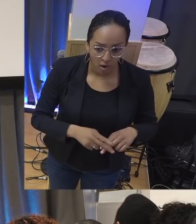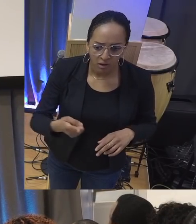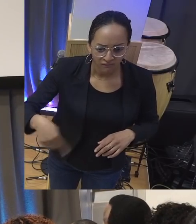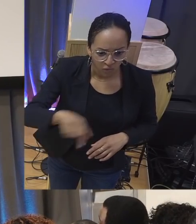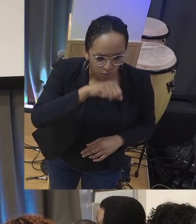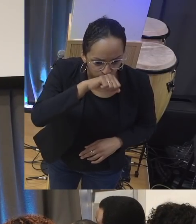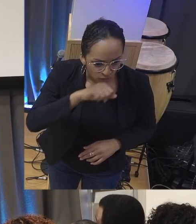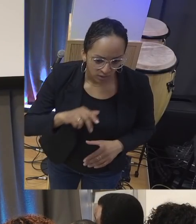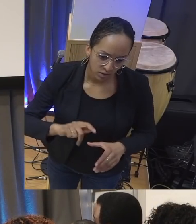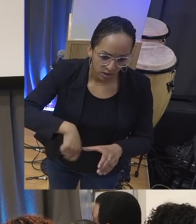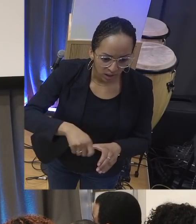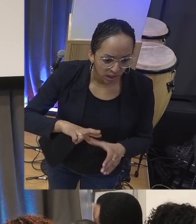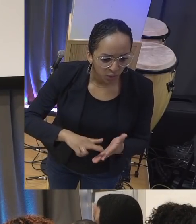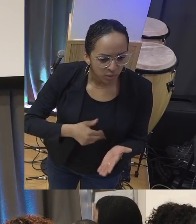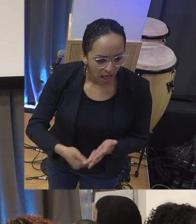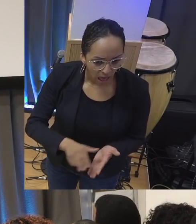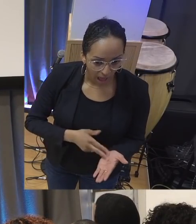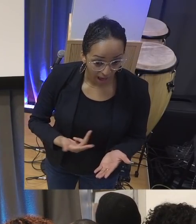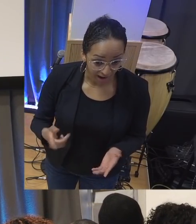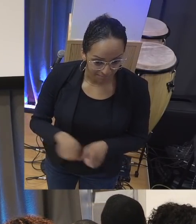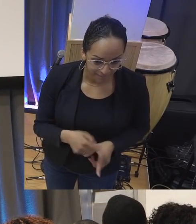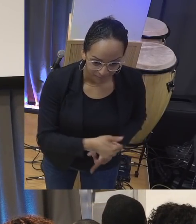Ils sont dans cette